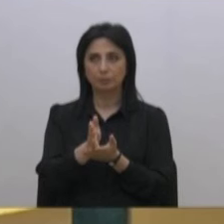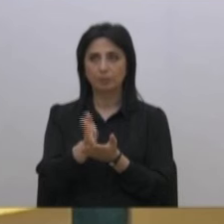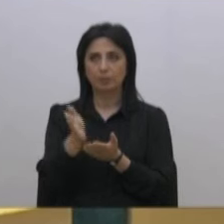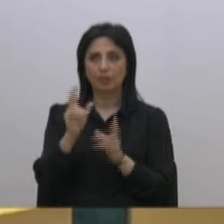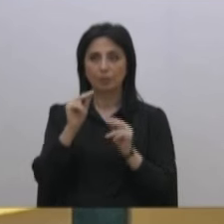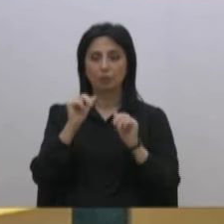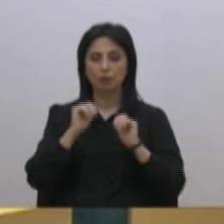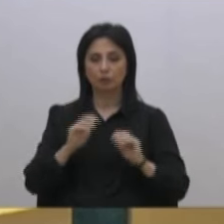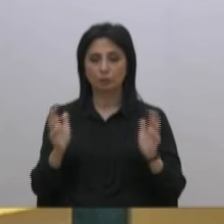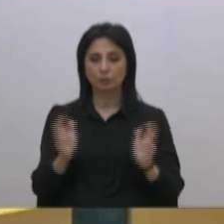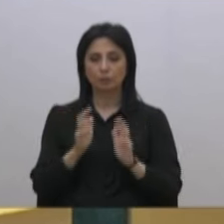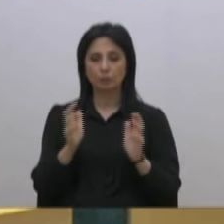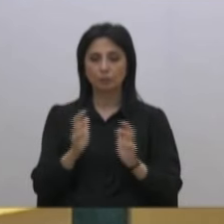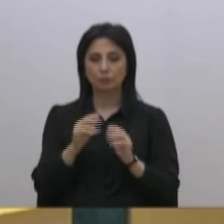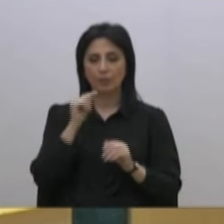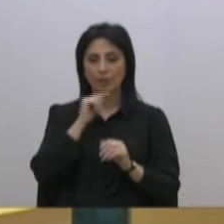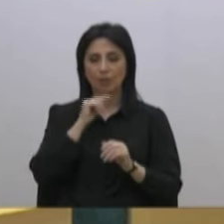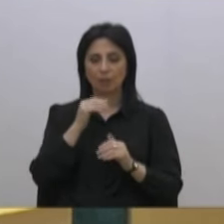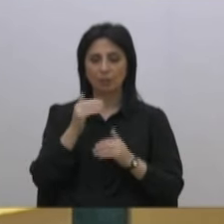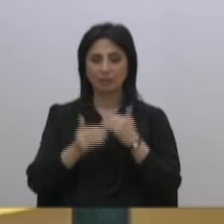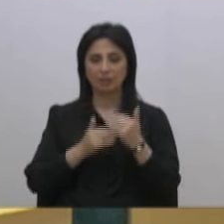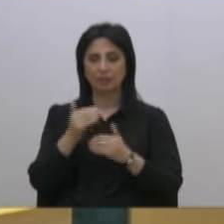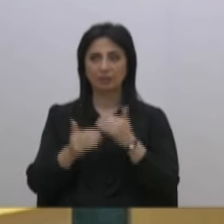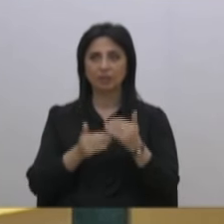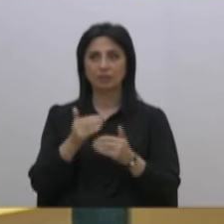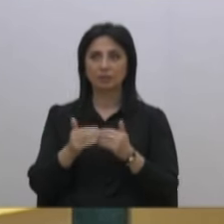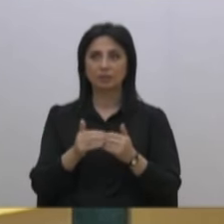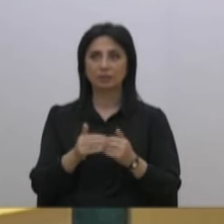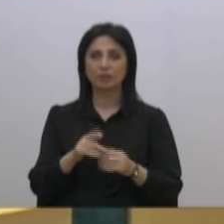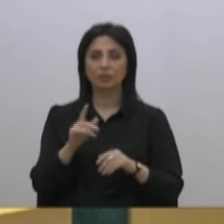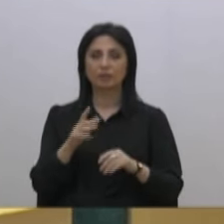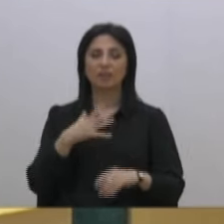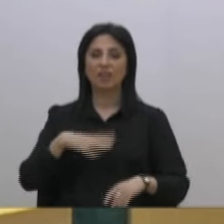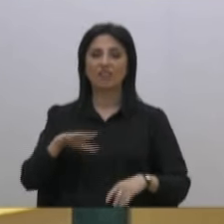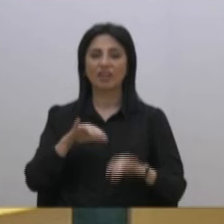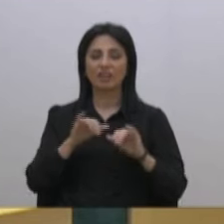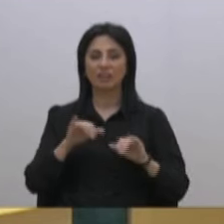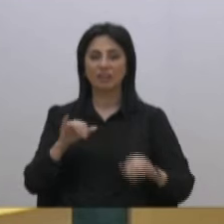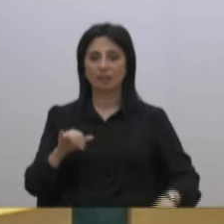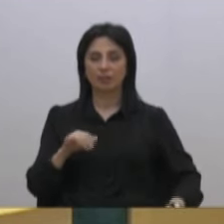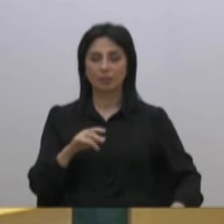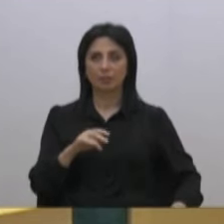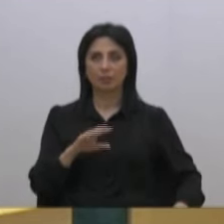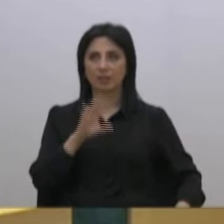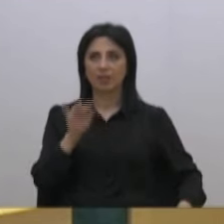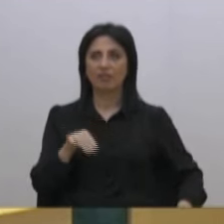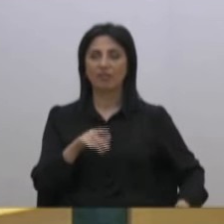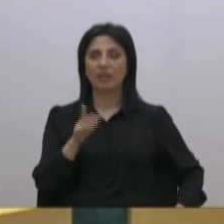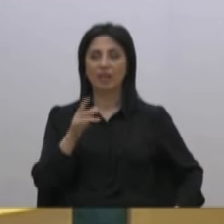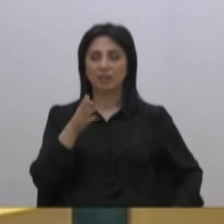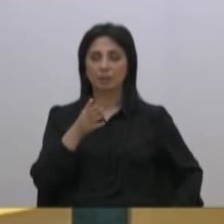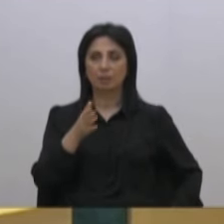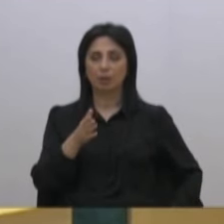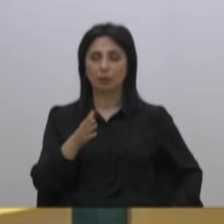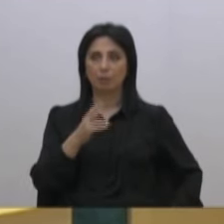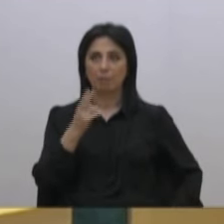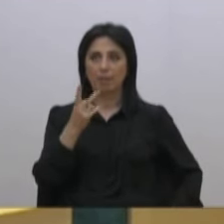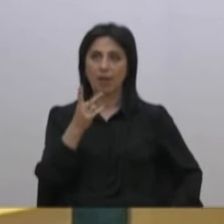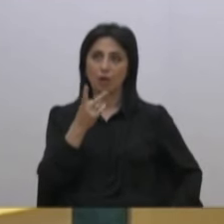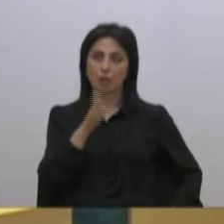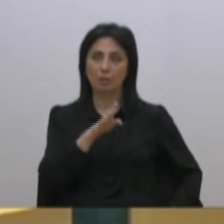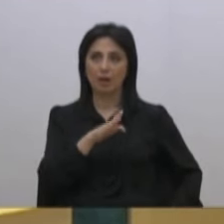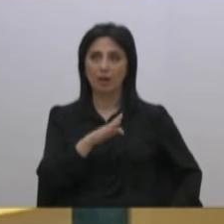მშვიდობის შენარჩუნებაზე, ეკონომიკურ წინსვლაზე, ზოგადად ქვეყნის განვითარებაზე, ყველა მიმართულებით და მეორე